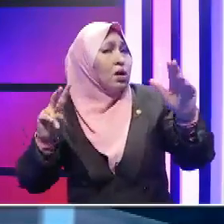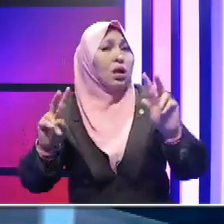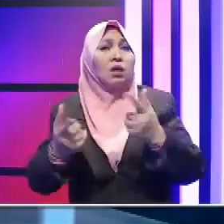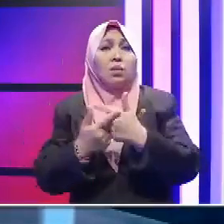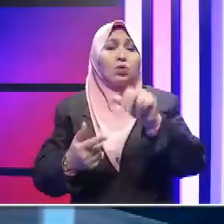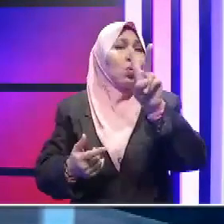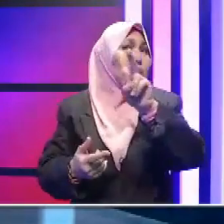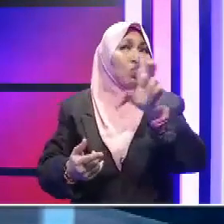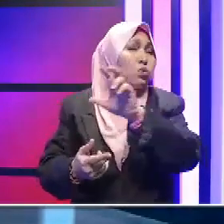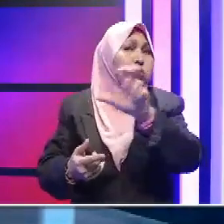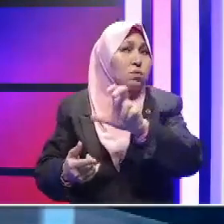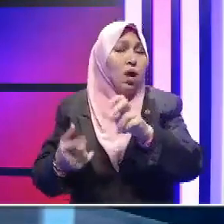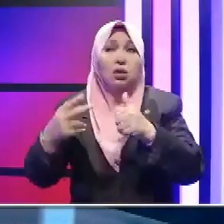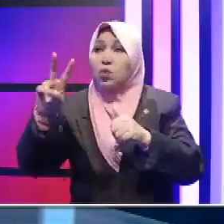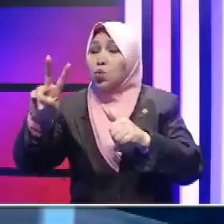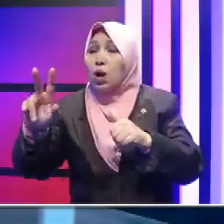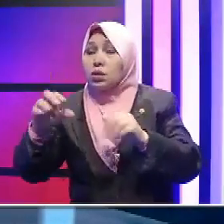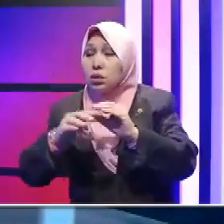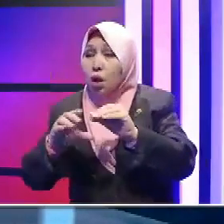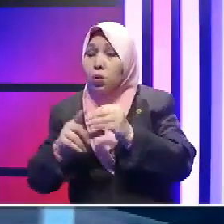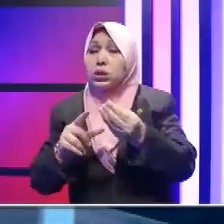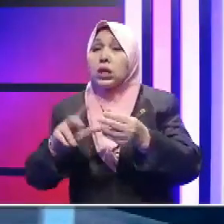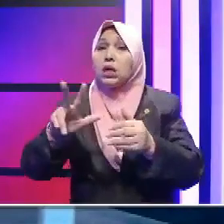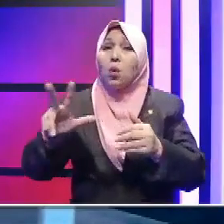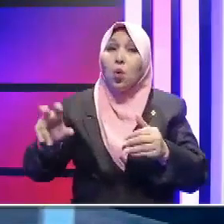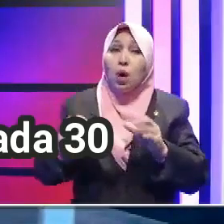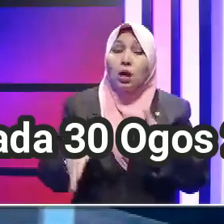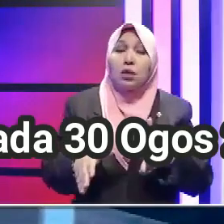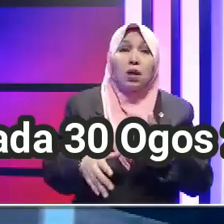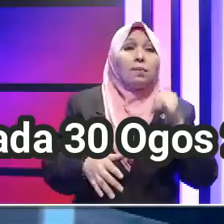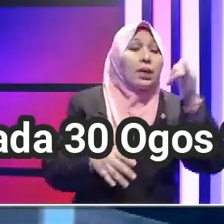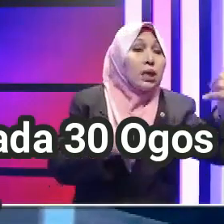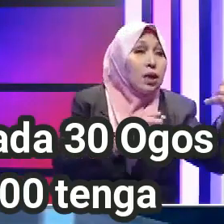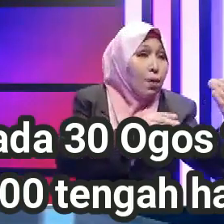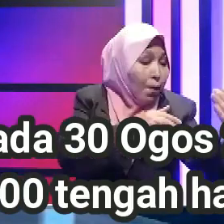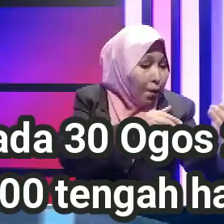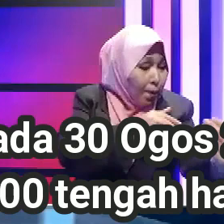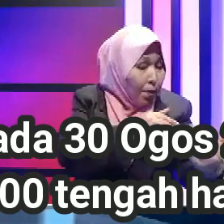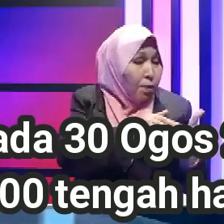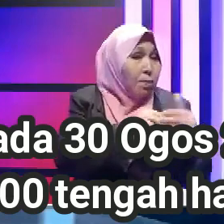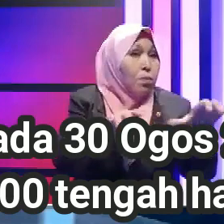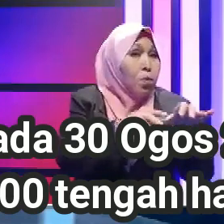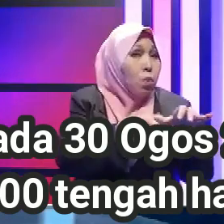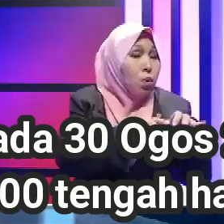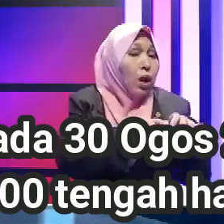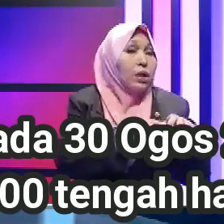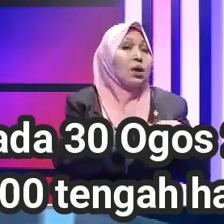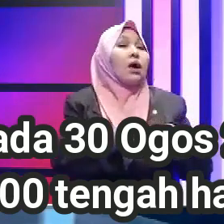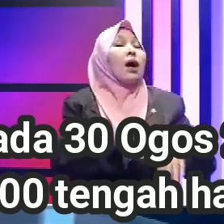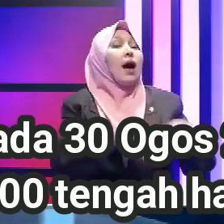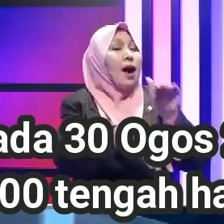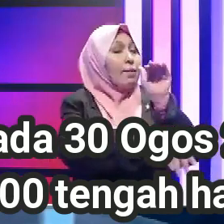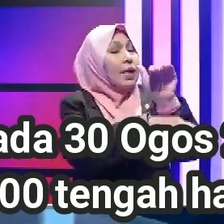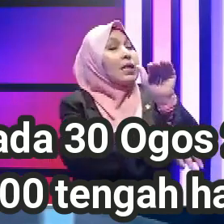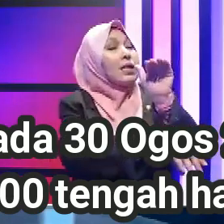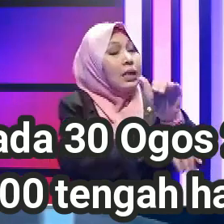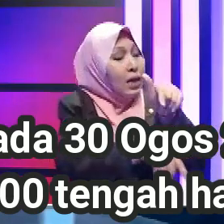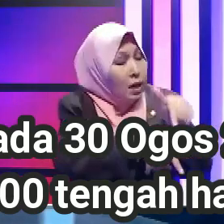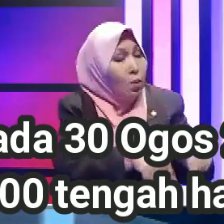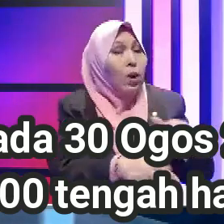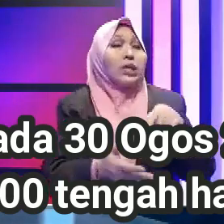200-300 orang sudut tiga orang nih Baginda ini dengan lebih hampir melakukan air lentho